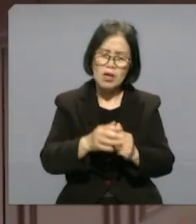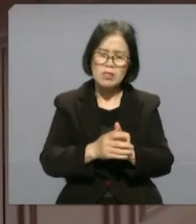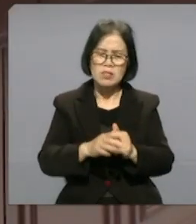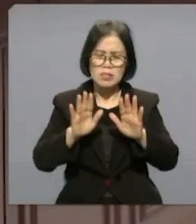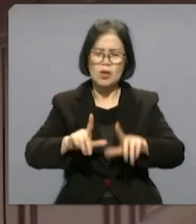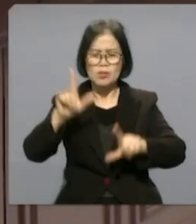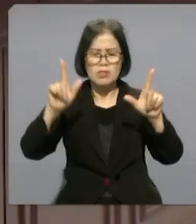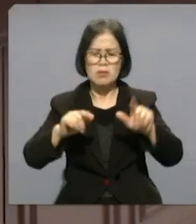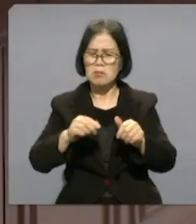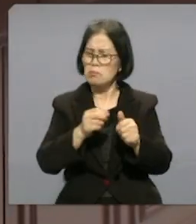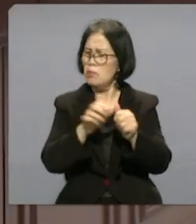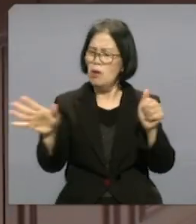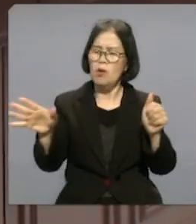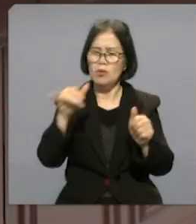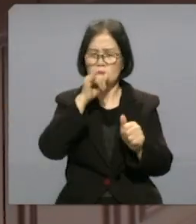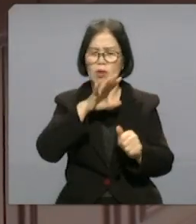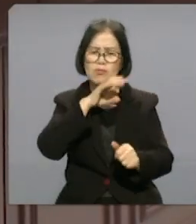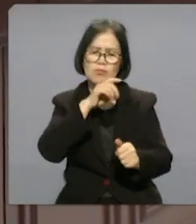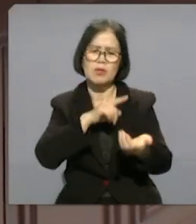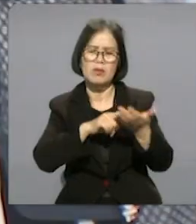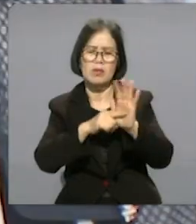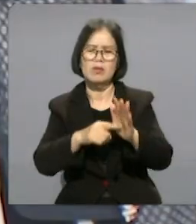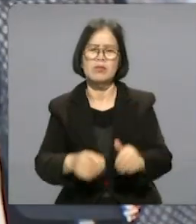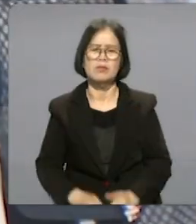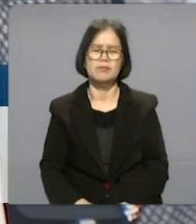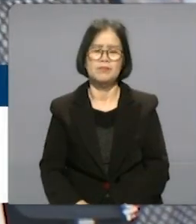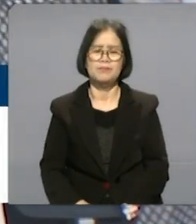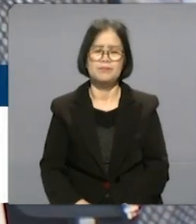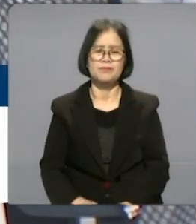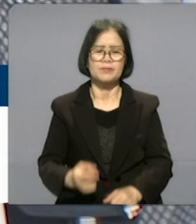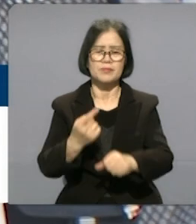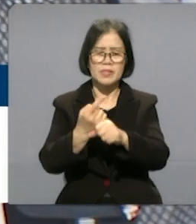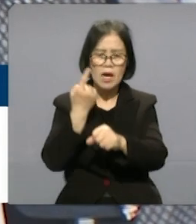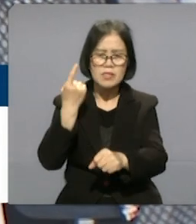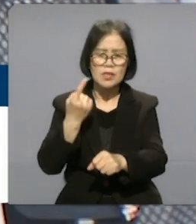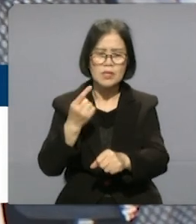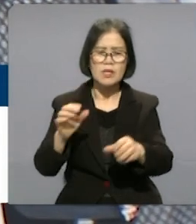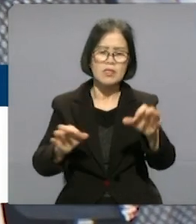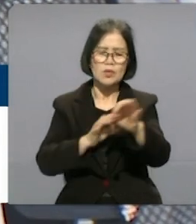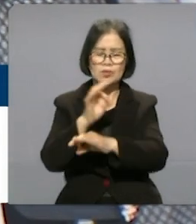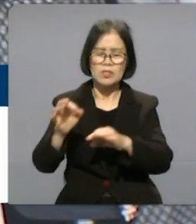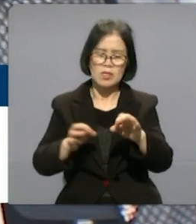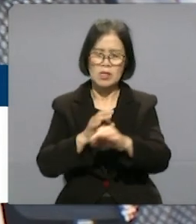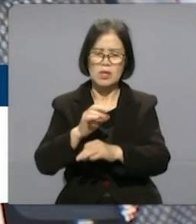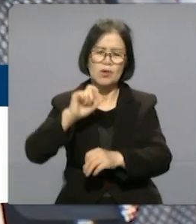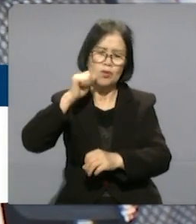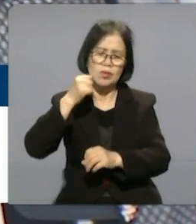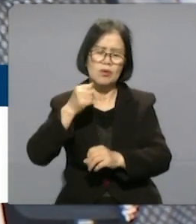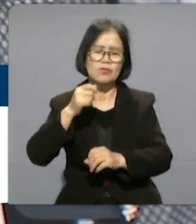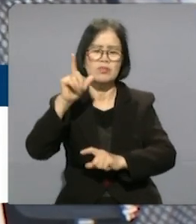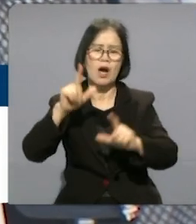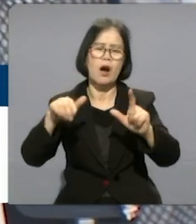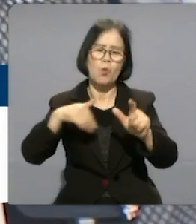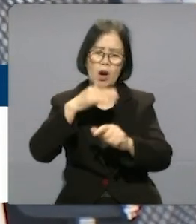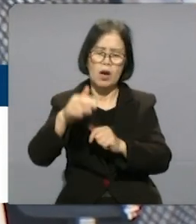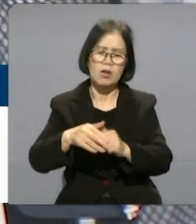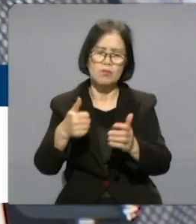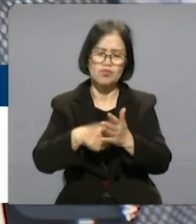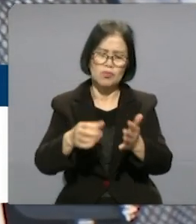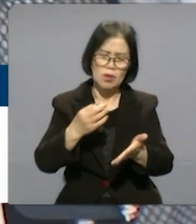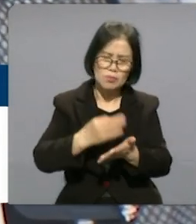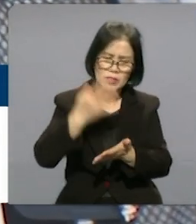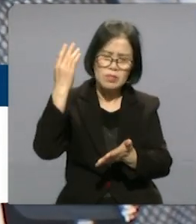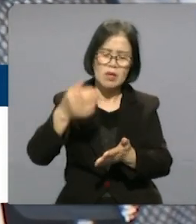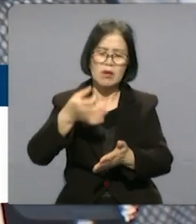있다며 불만을 나타냈습니다. 작년에 우리 경제에 덮쳤던 여러 가지 어려운 상황들, 고물가, 고금리,